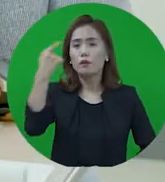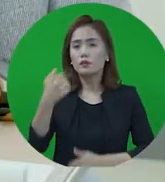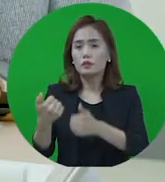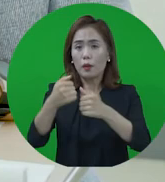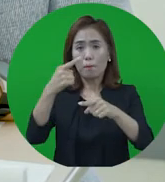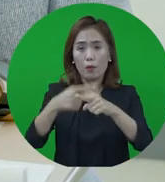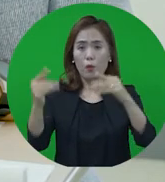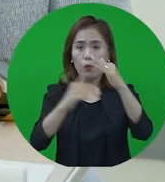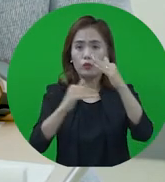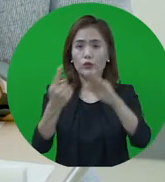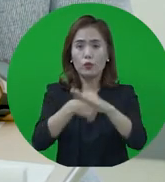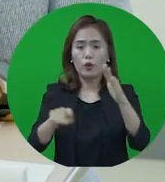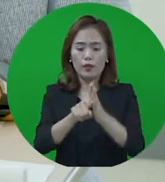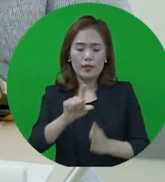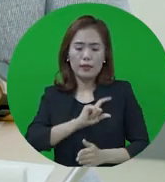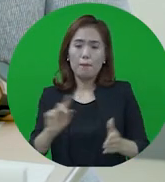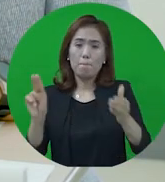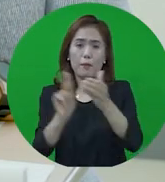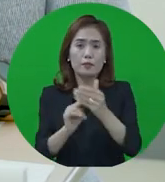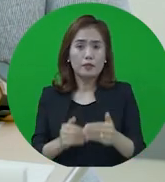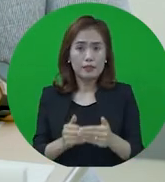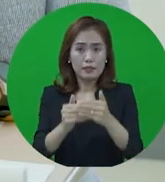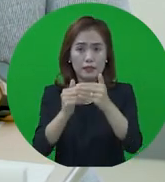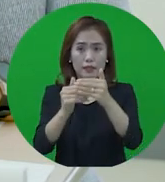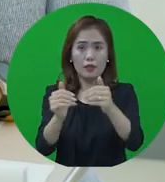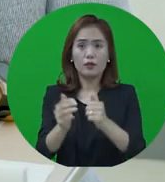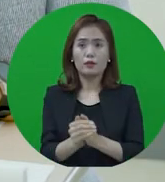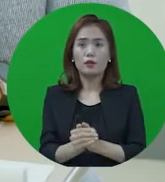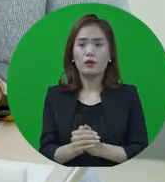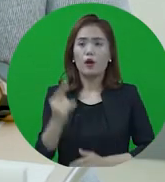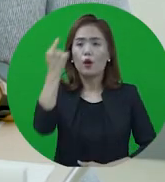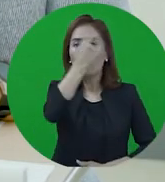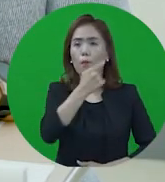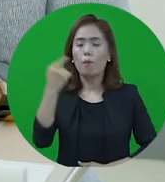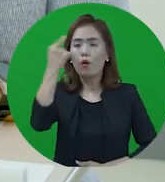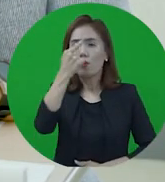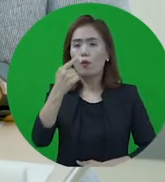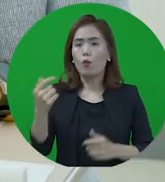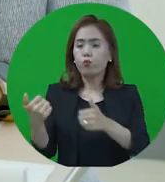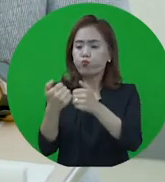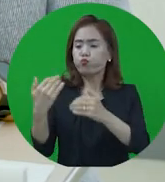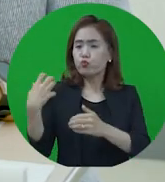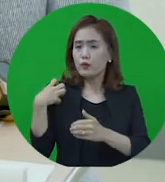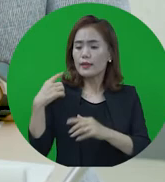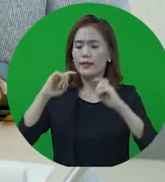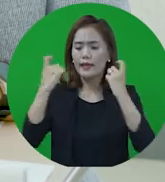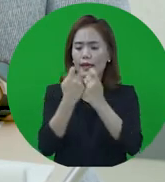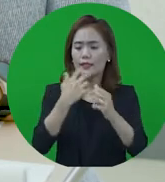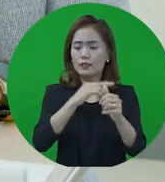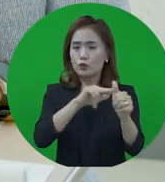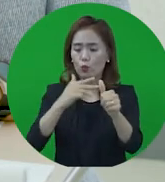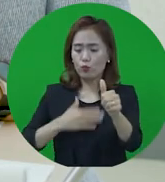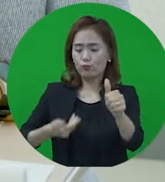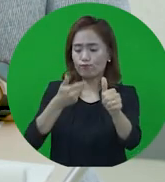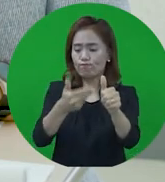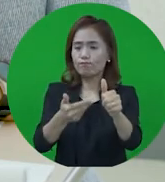면접평가의 공정성을 위한 블라인드 면접을 시행하여 면접관에게 수험생의 개인정보를 제공하지